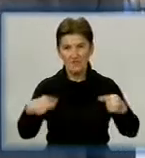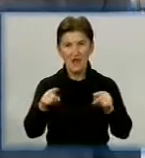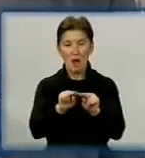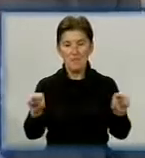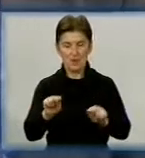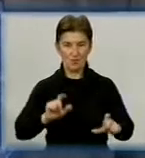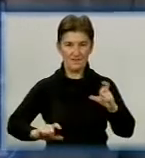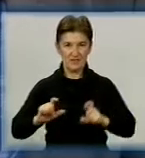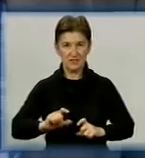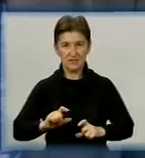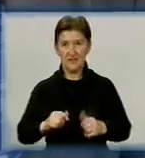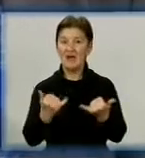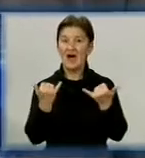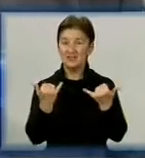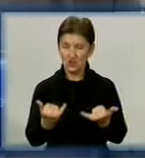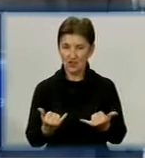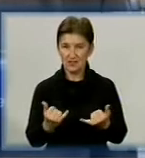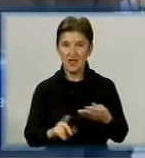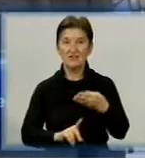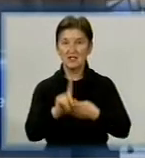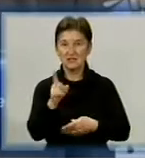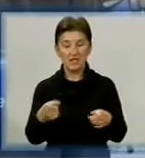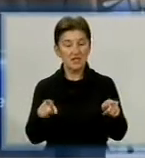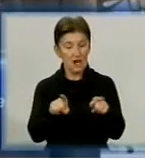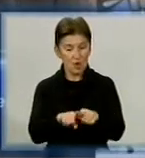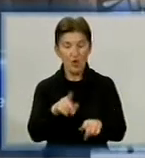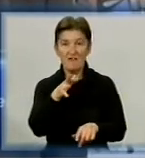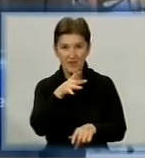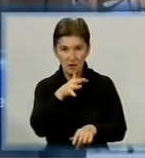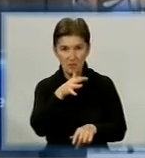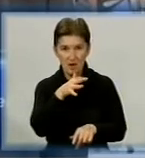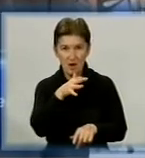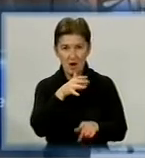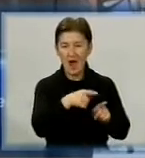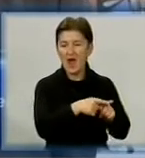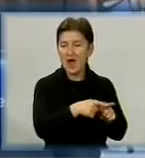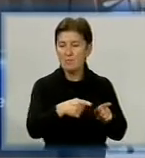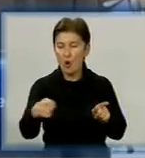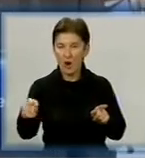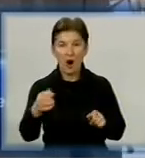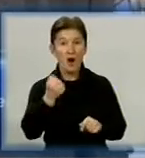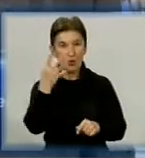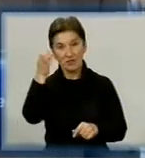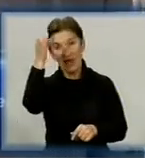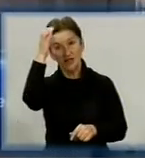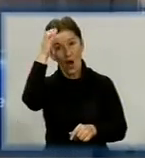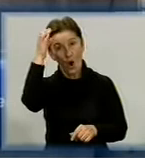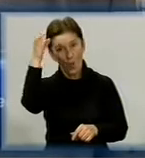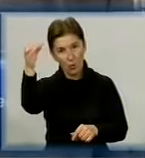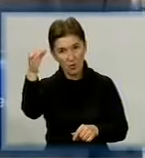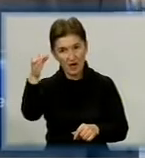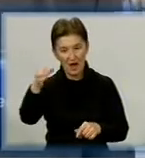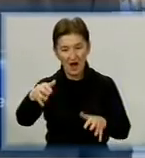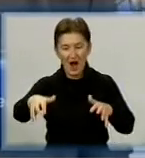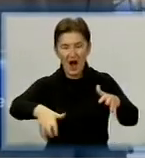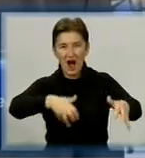Зараз настало таке время, настала така епоха, коли наука, і в тому числі наука